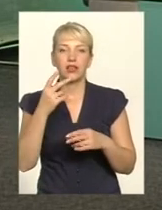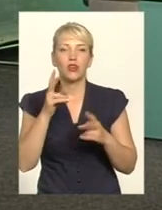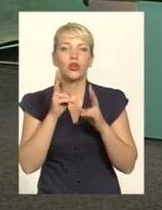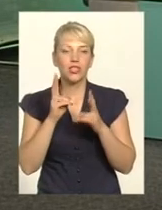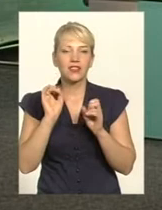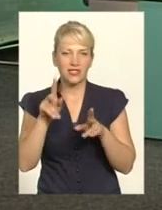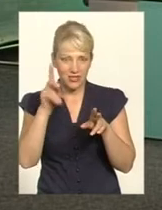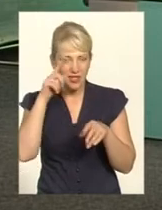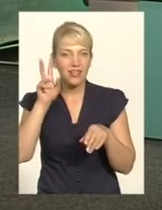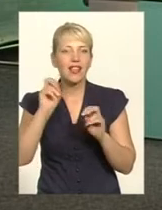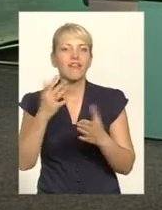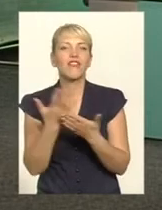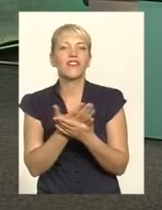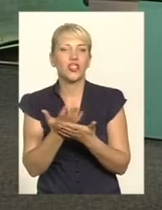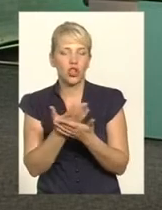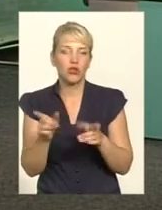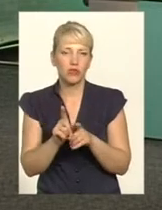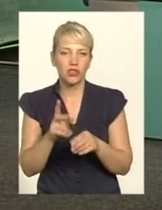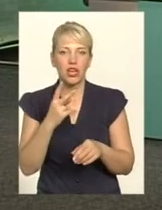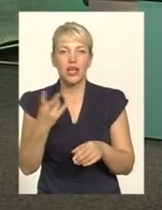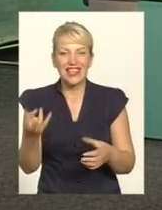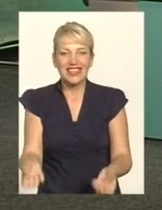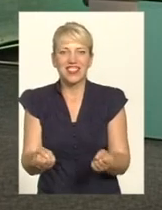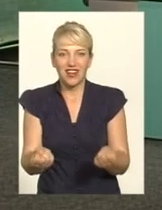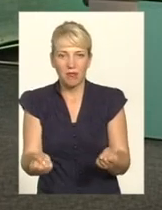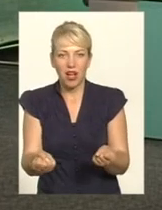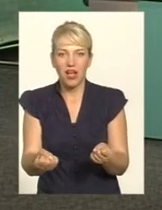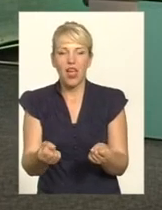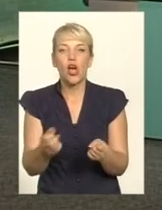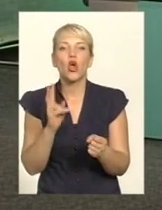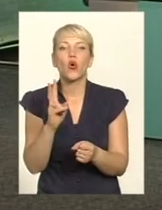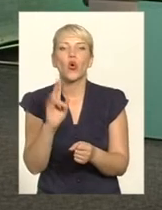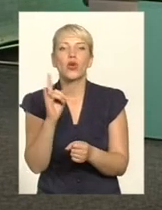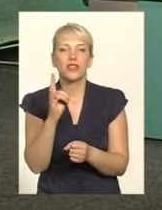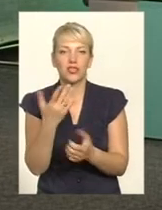кіно американських часто показують в сюжетах. І от уявіть, кого дитина